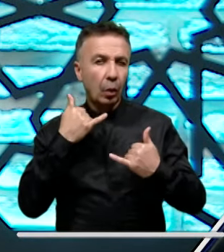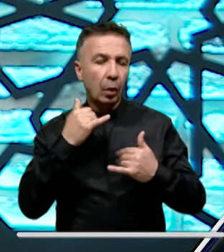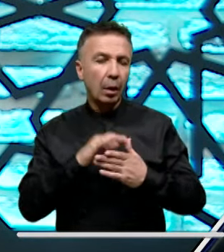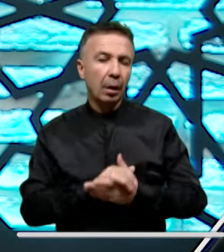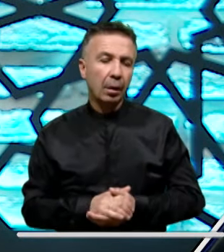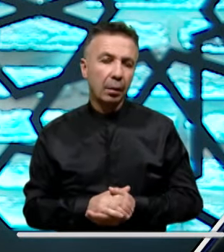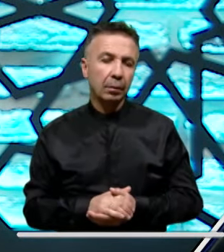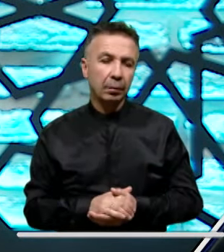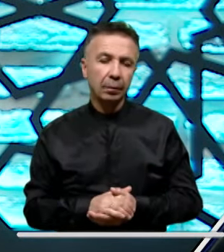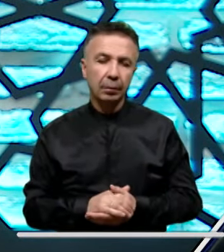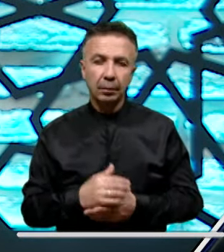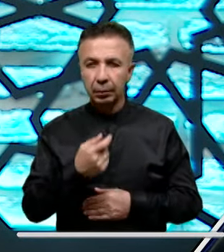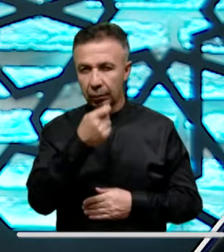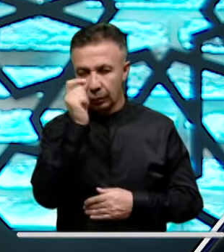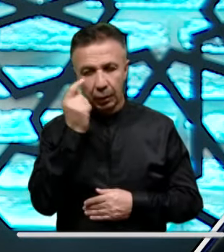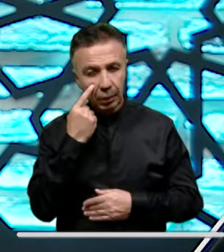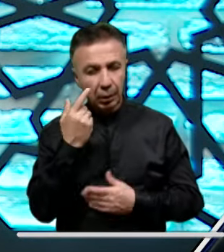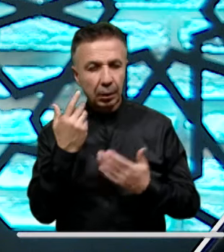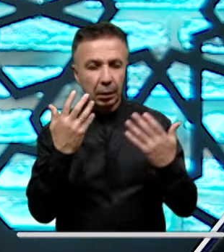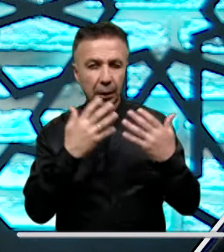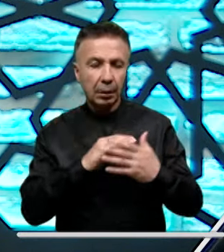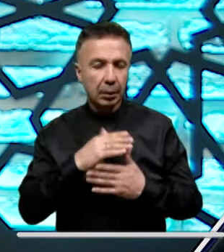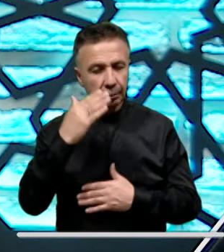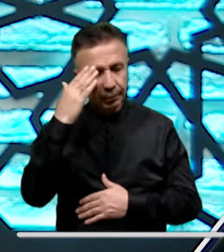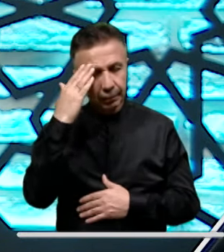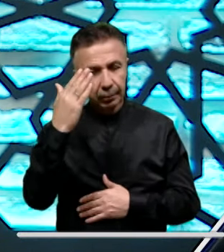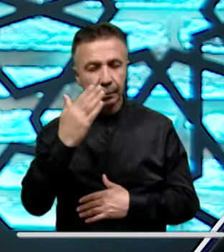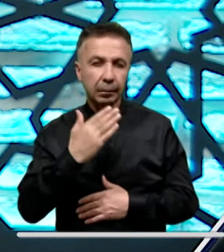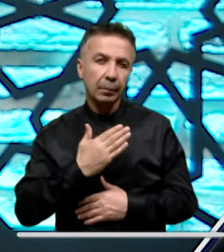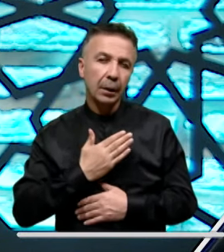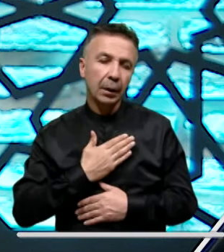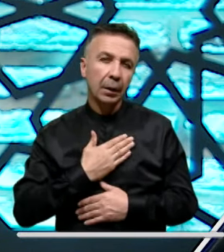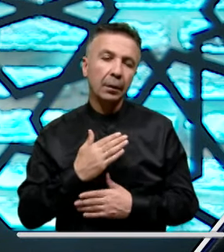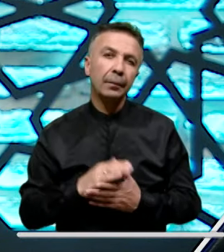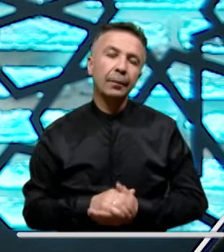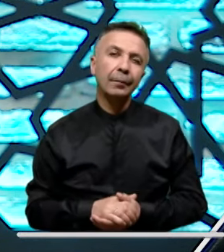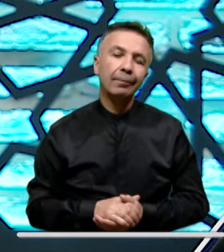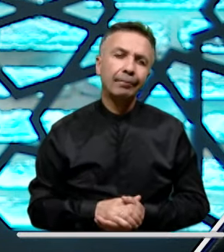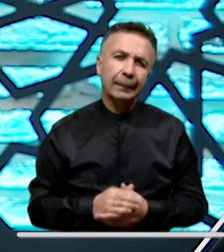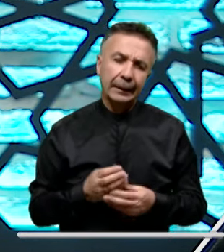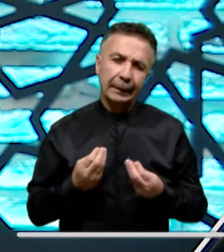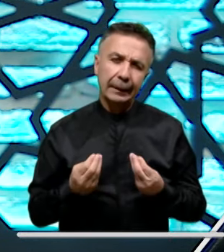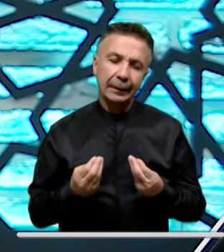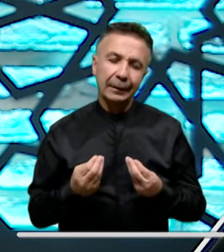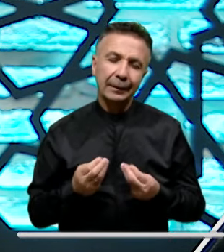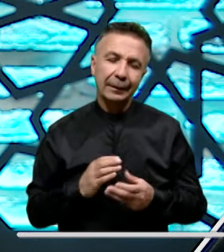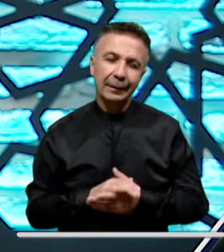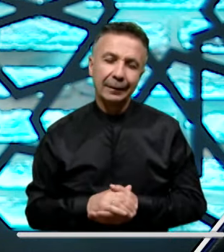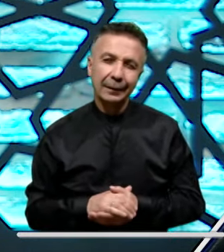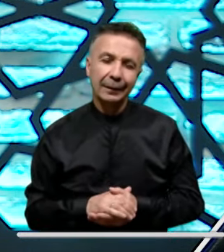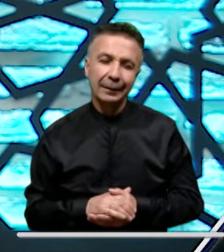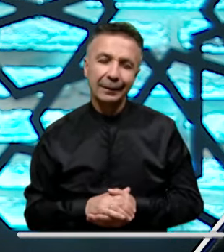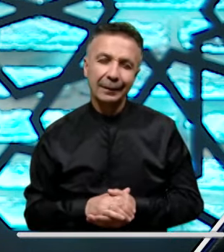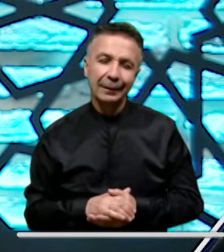hocam kolay gelsin. Hayırlı akşamlar. Allah razı olsun. Ve aleyküm selam Fikret Bey. Teşekkür ederiz. İyisiniz inşallah, afiyet. Hamdolsun. Siz